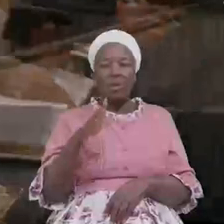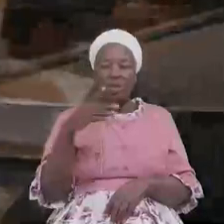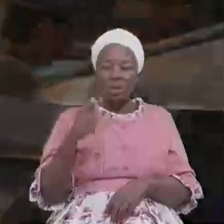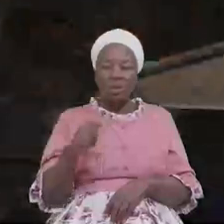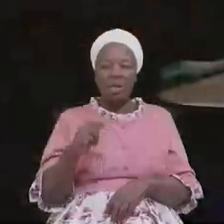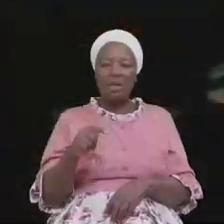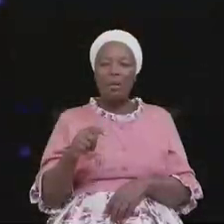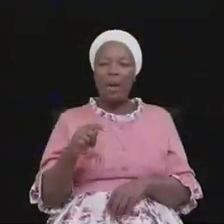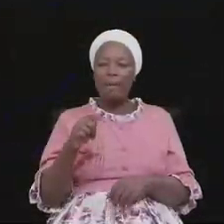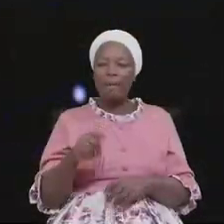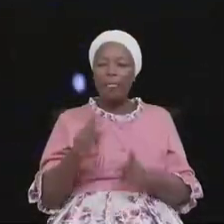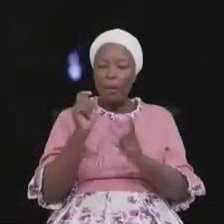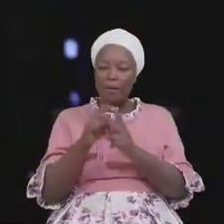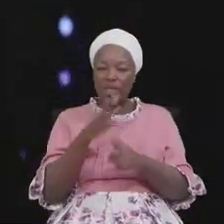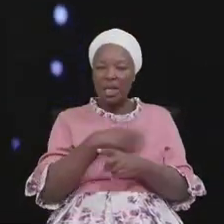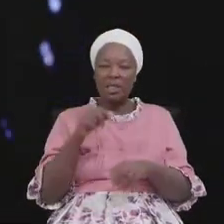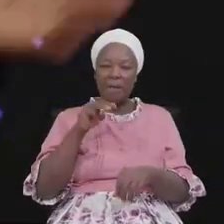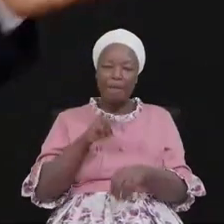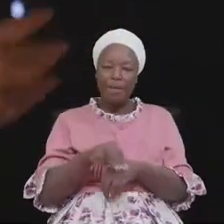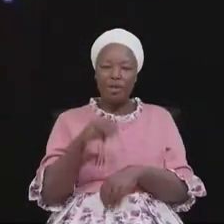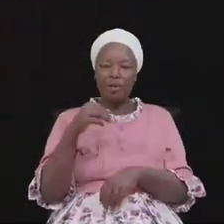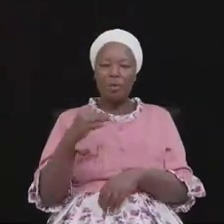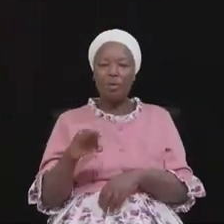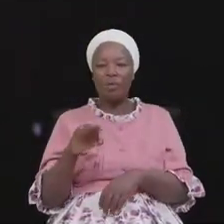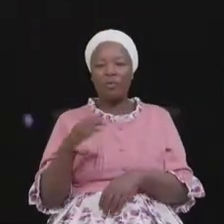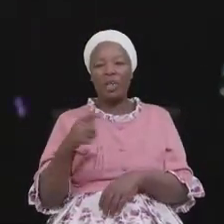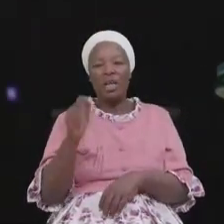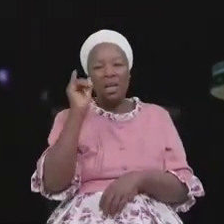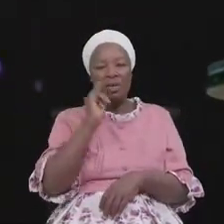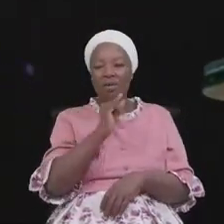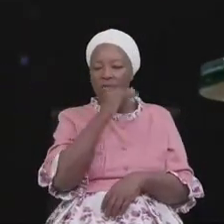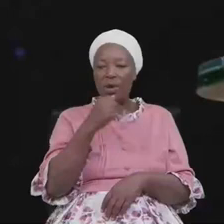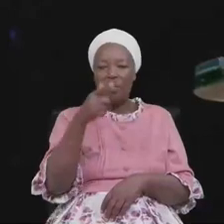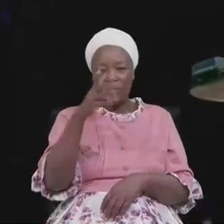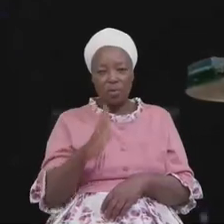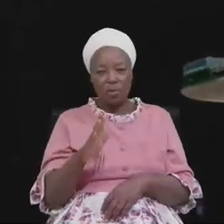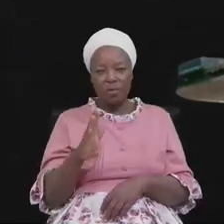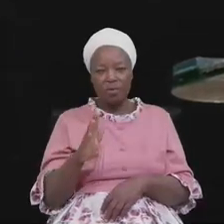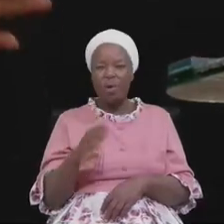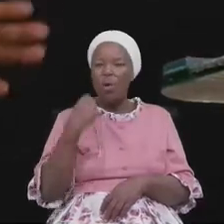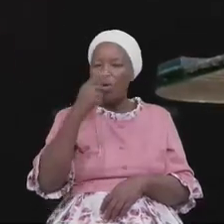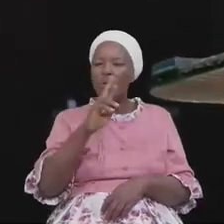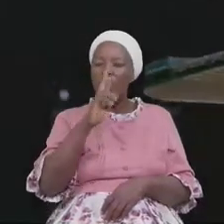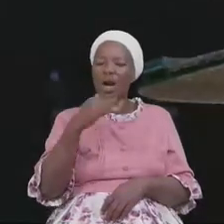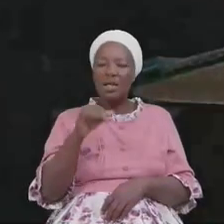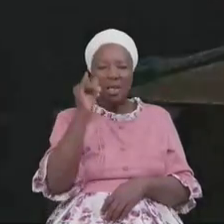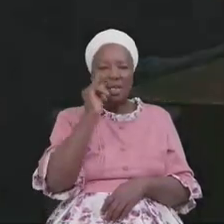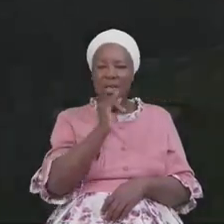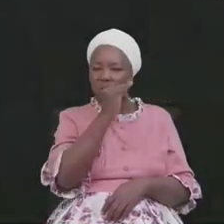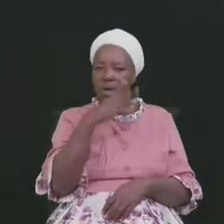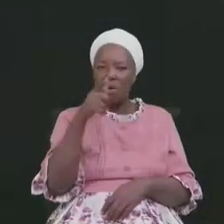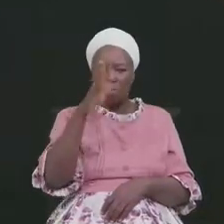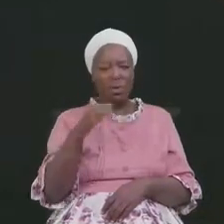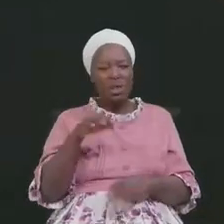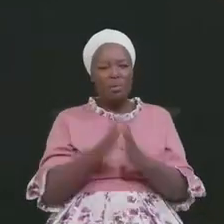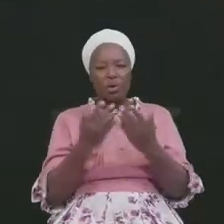Qui est l'Israël de Dieu? En Galates 6, nous le dit dans le verset 15 et